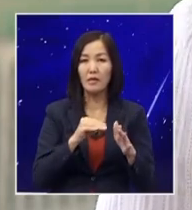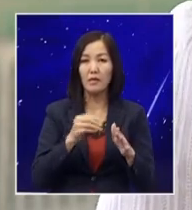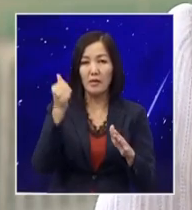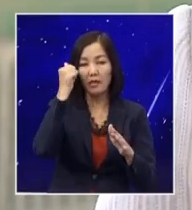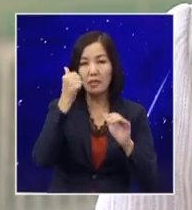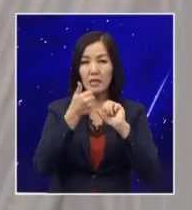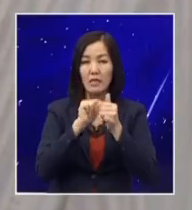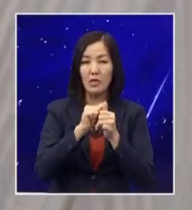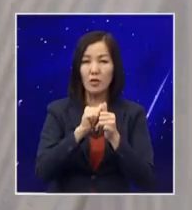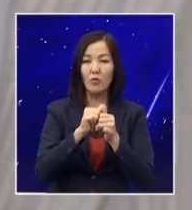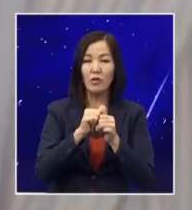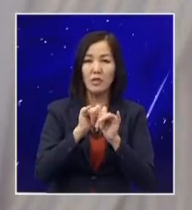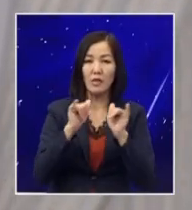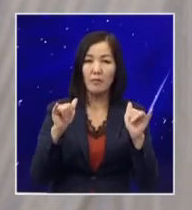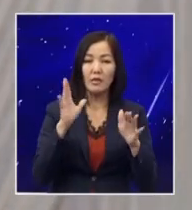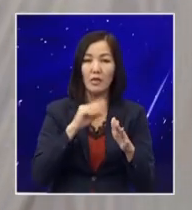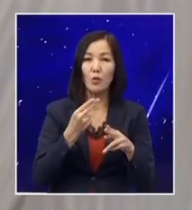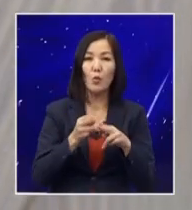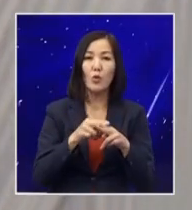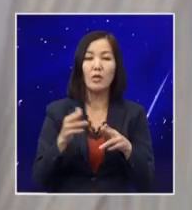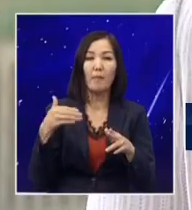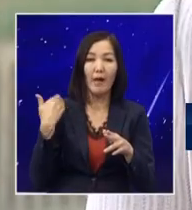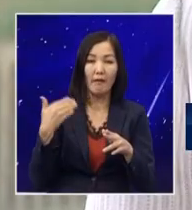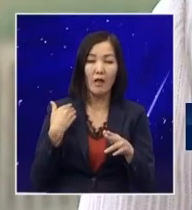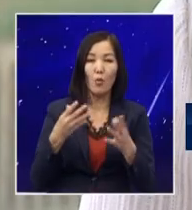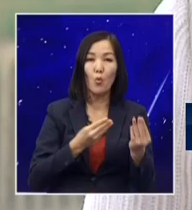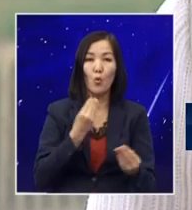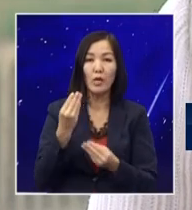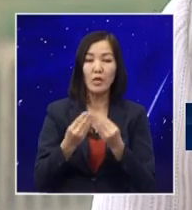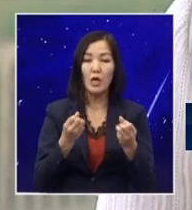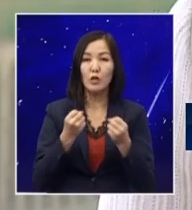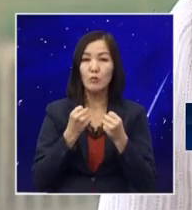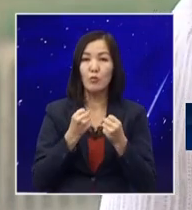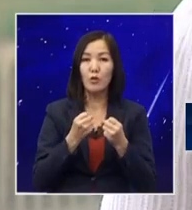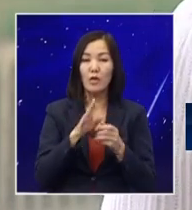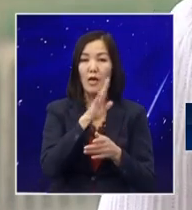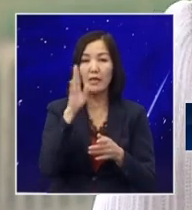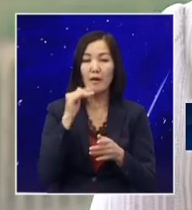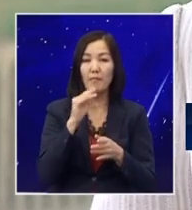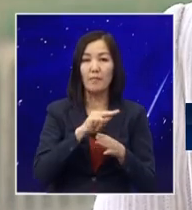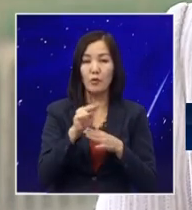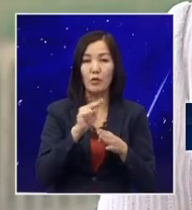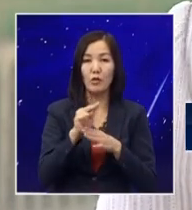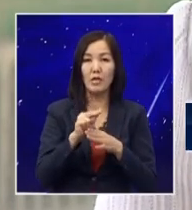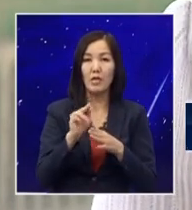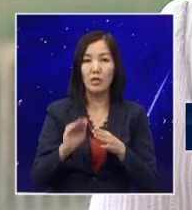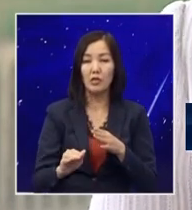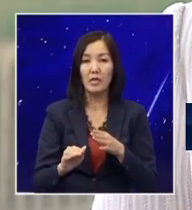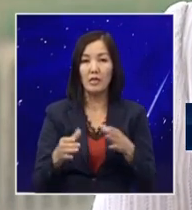сақтау қабілетін дамытады. Өте пайдалы ойындардың бірі. Бұл спорт түріне мені анам мен әкем баулыған болатын